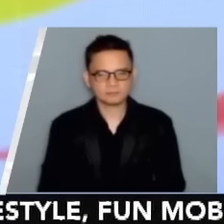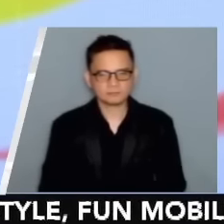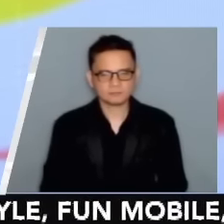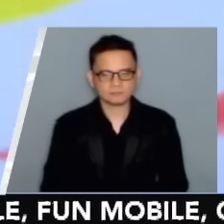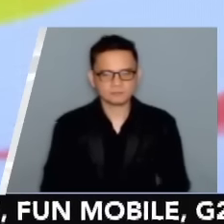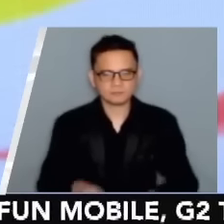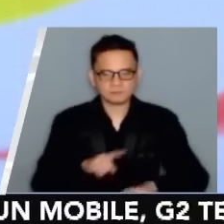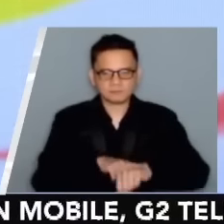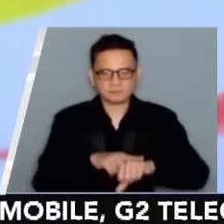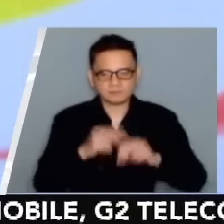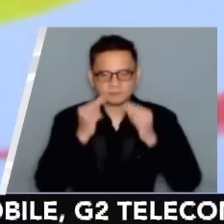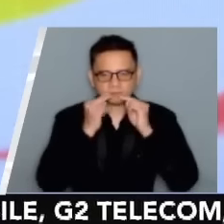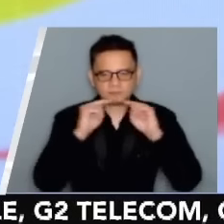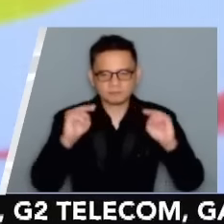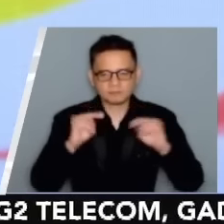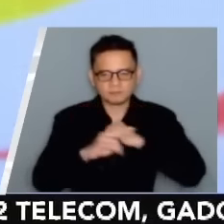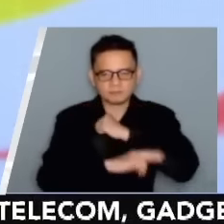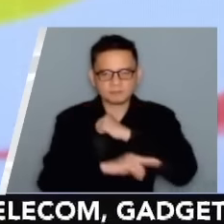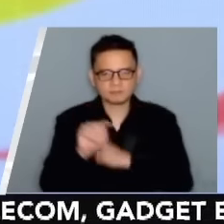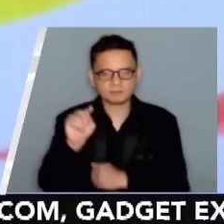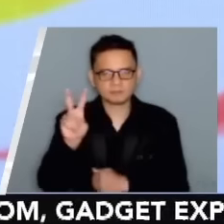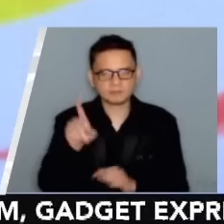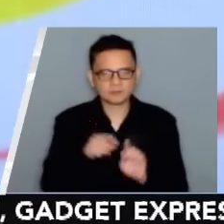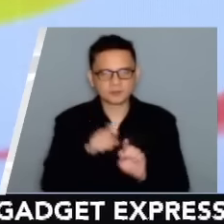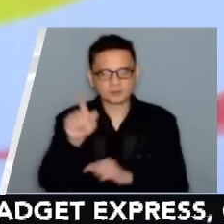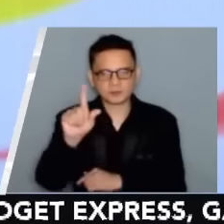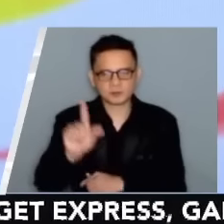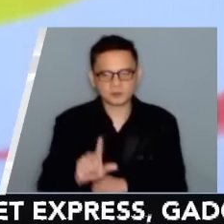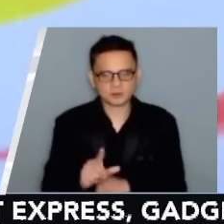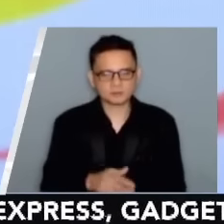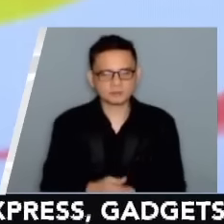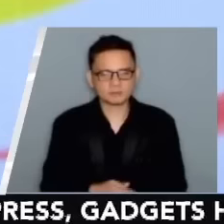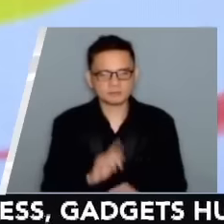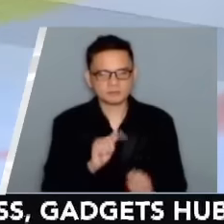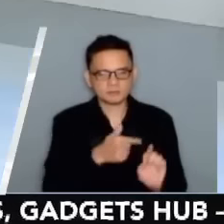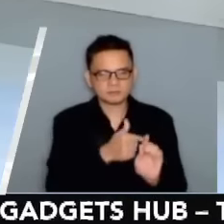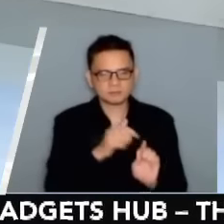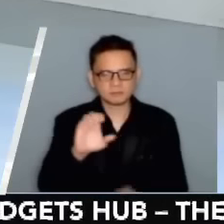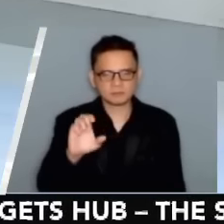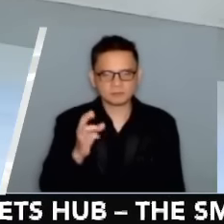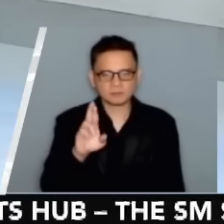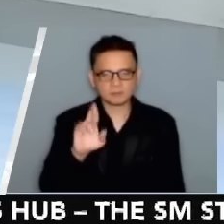GMA Regional TV mula po sa Luzon Mak Kasama natin si Chris oiga